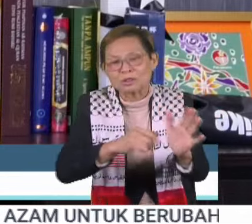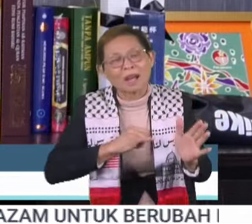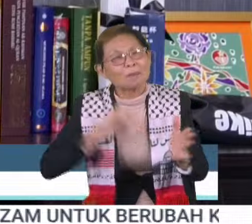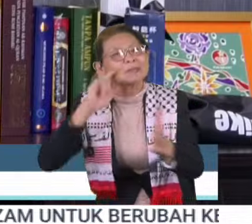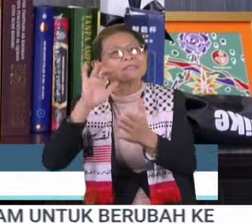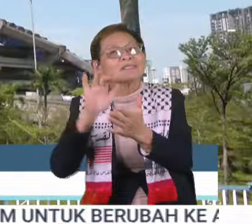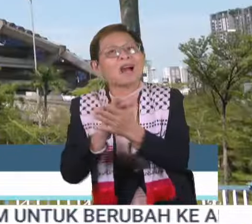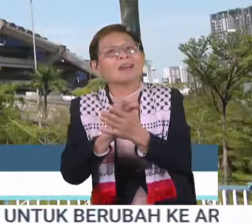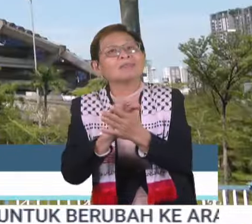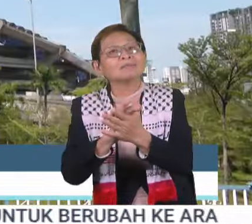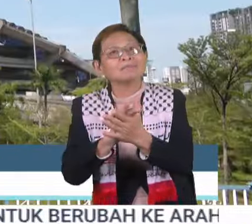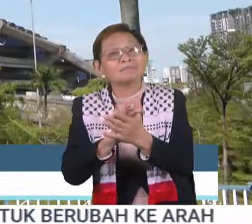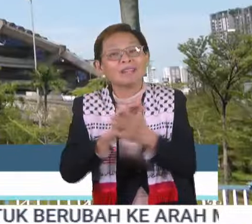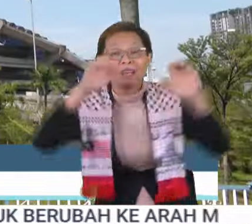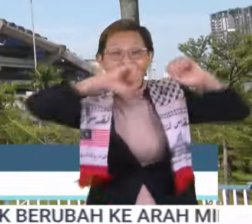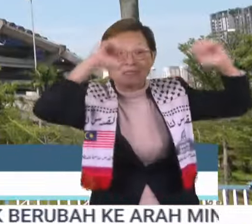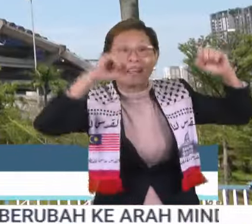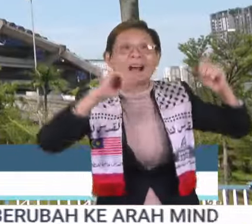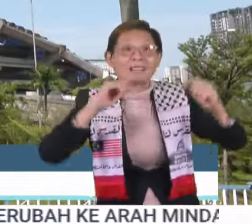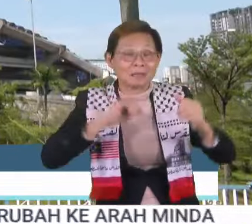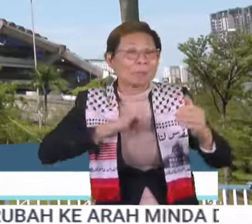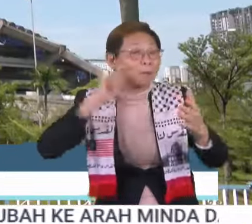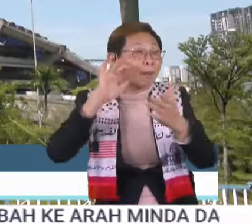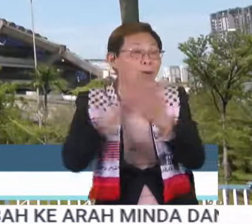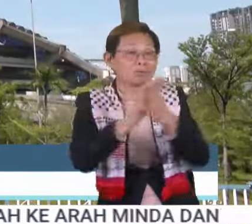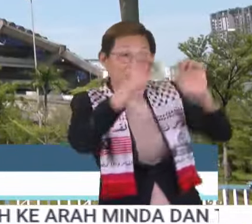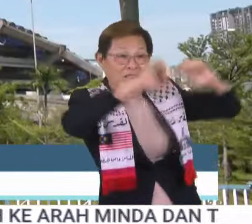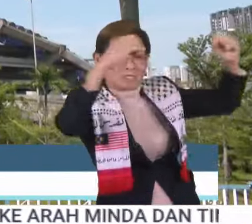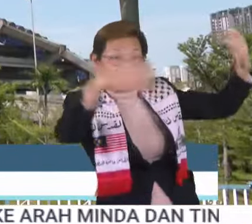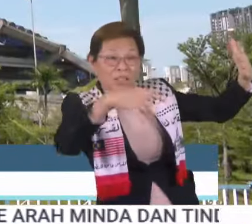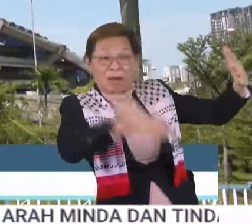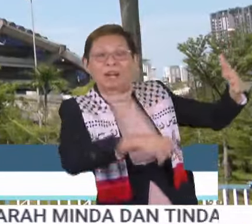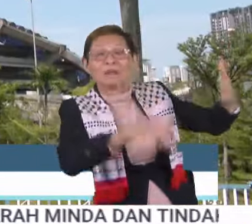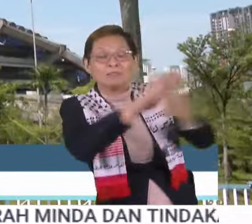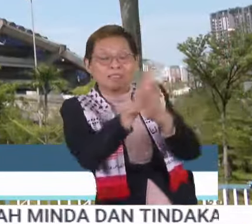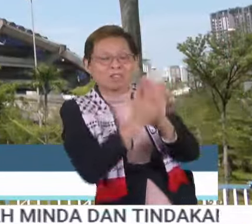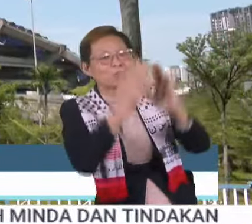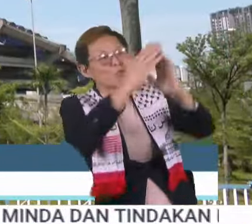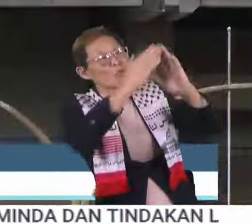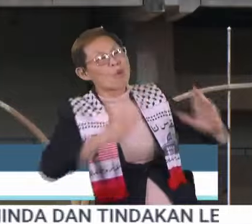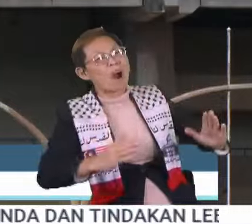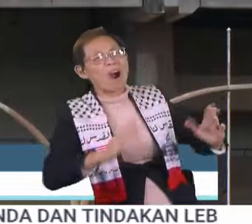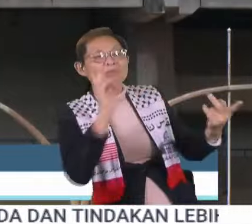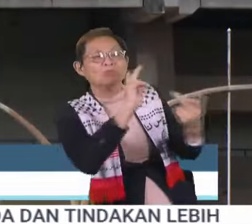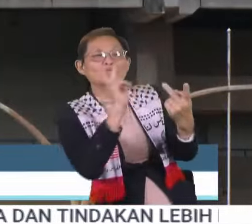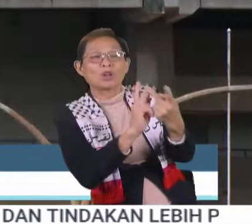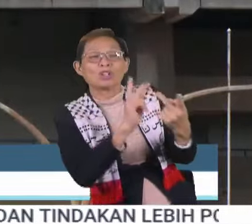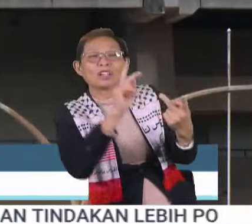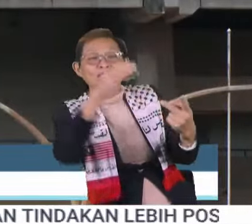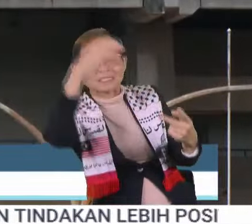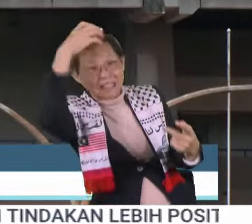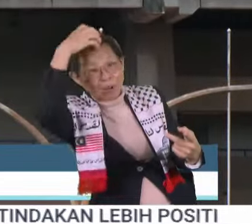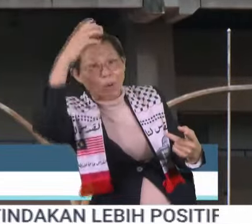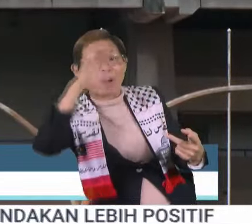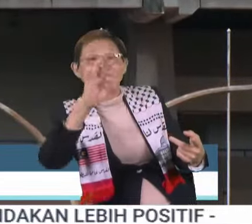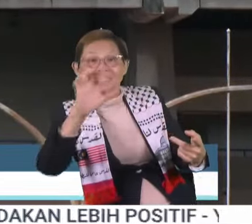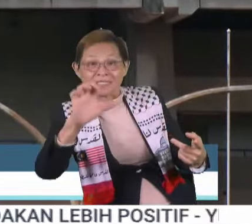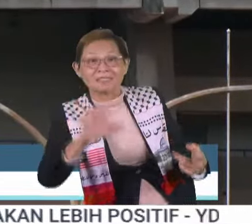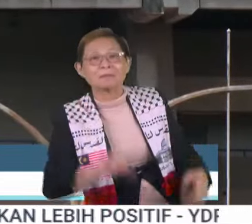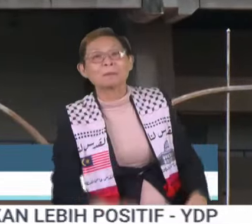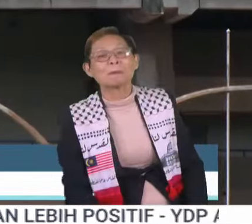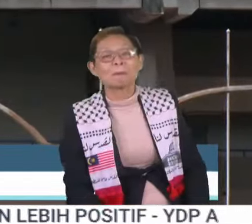saya yakin dia akan menjadi rumah yang sangat sesuai dengan Selangor FC. Apabila